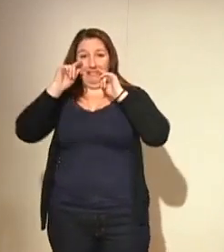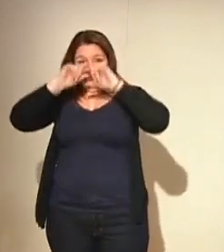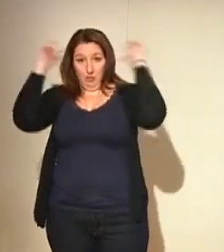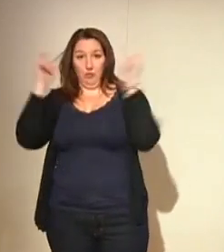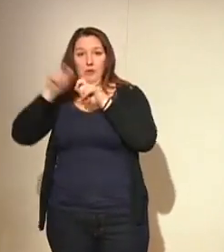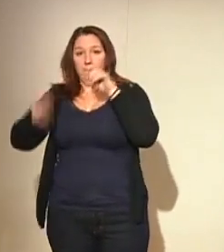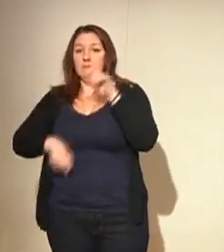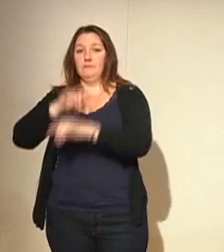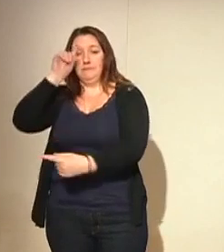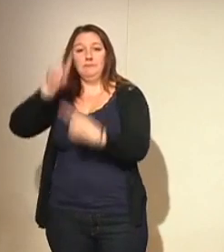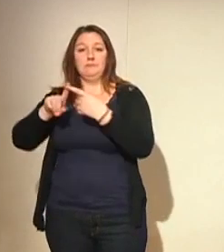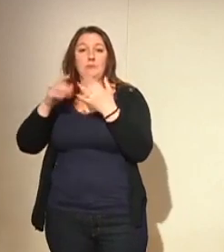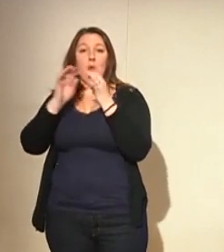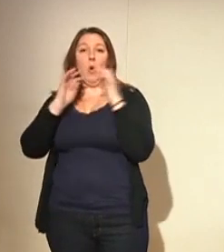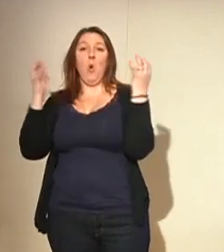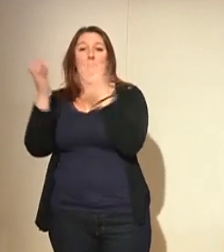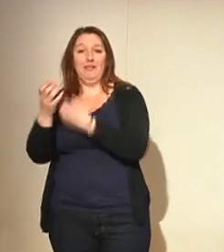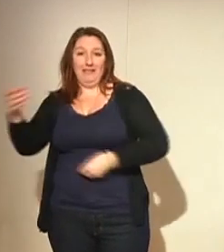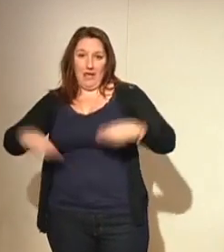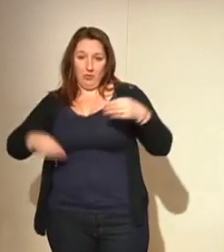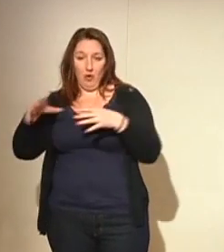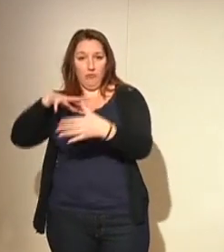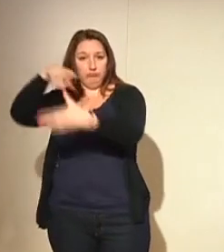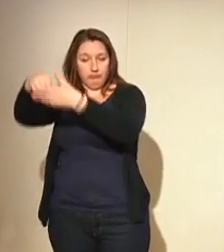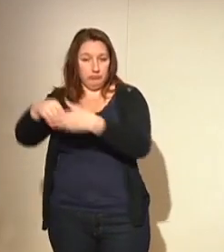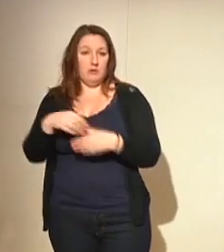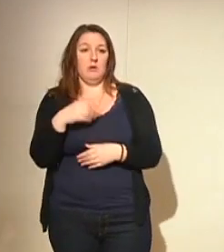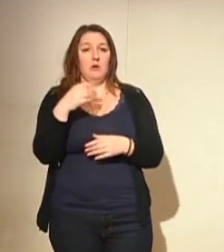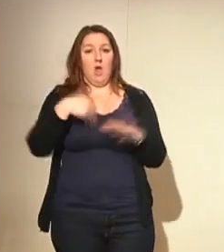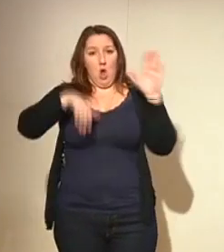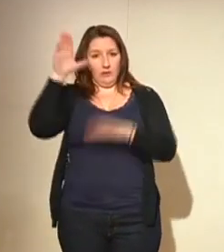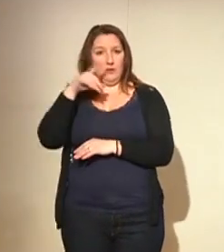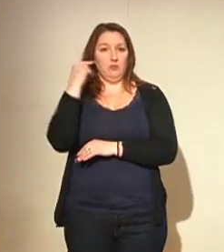directeur son candidat monsieur